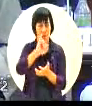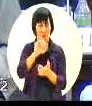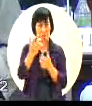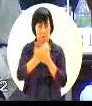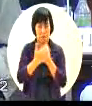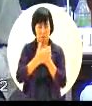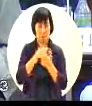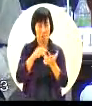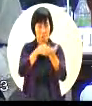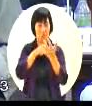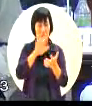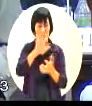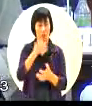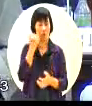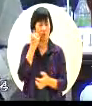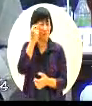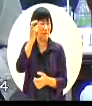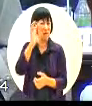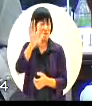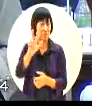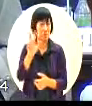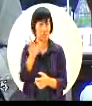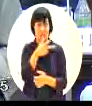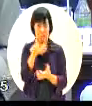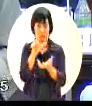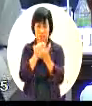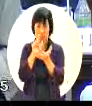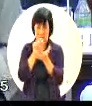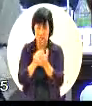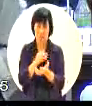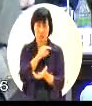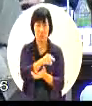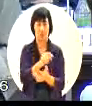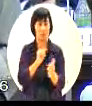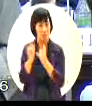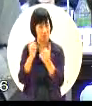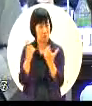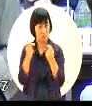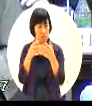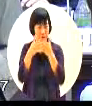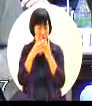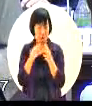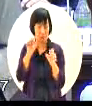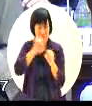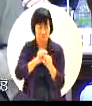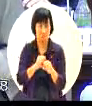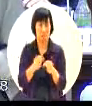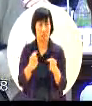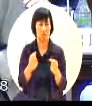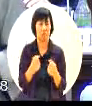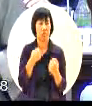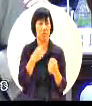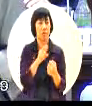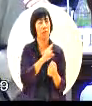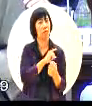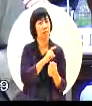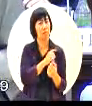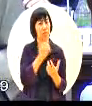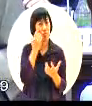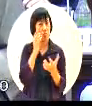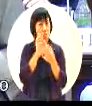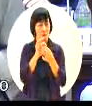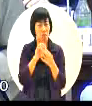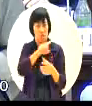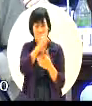感觉燕巢的乡亲，咱嘛是爱伫这个加强建设，啊来感谢大家人对市政府的支